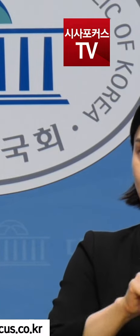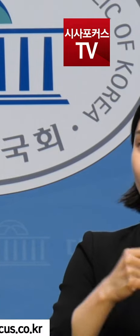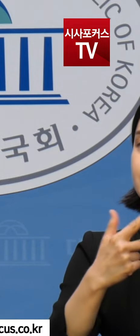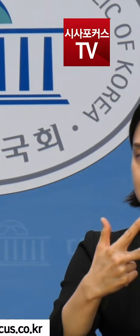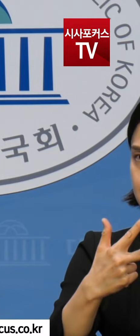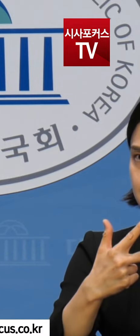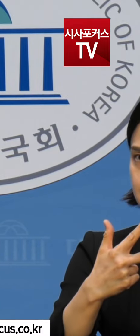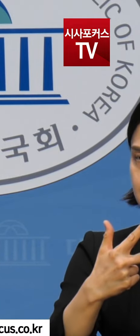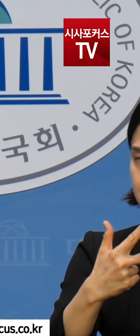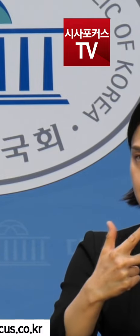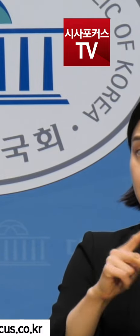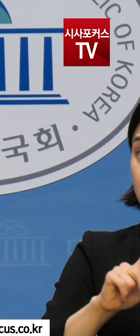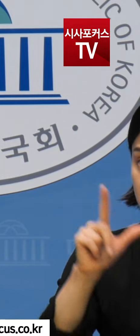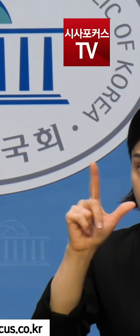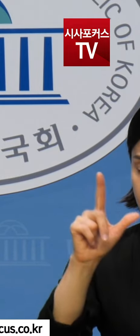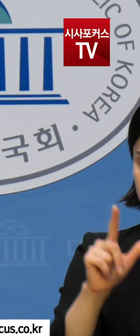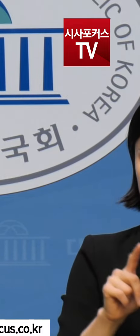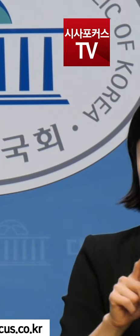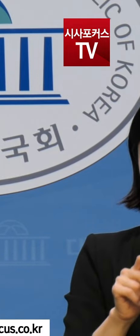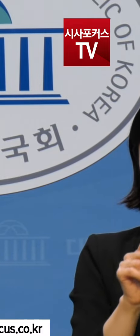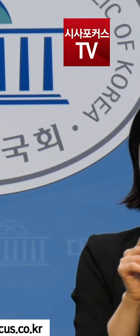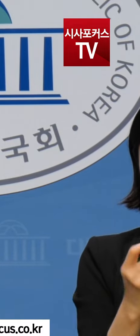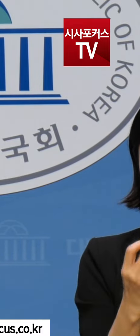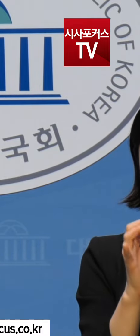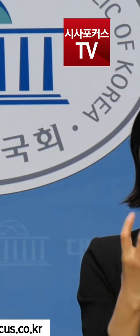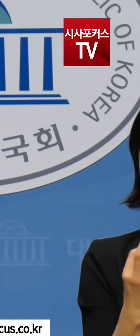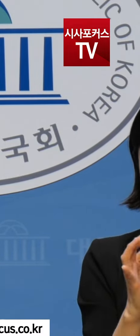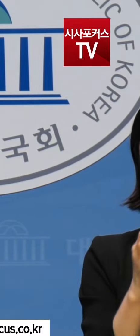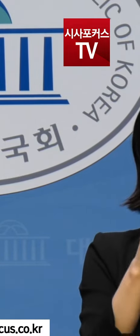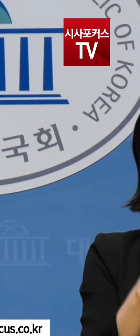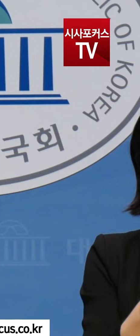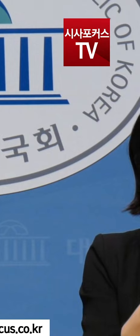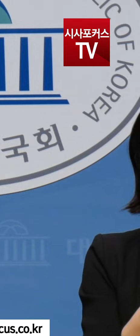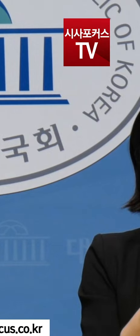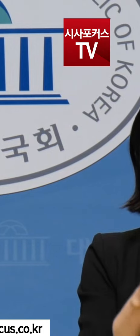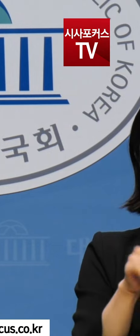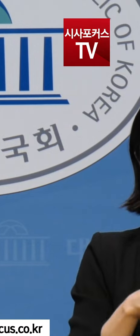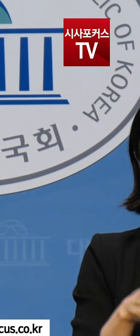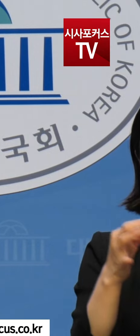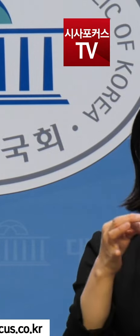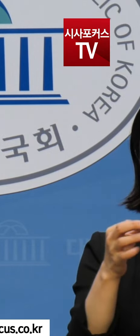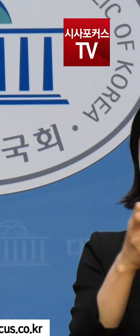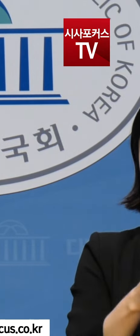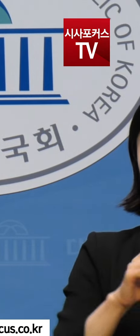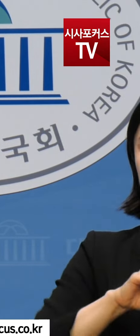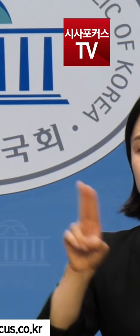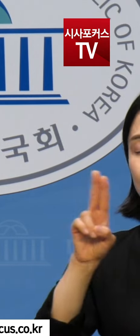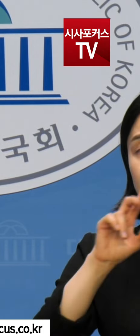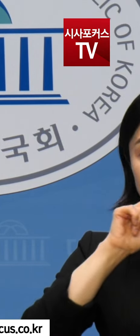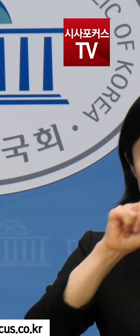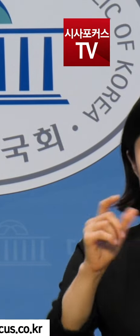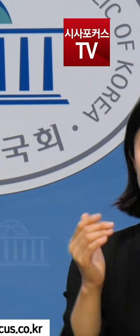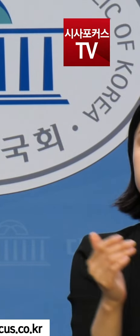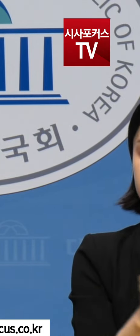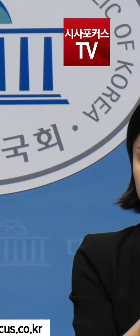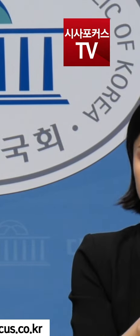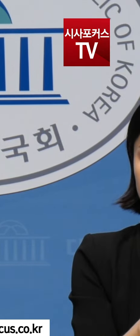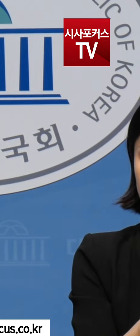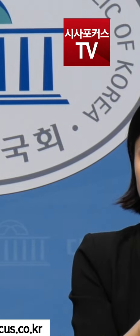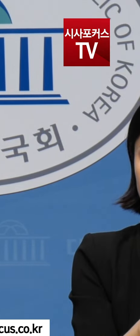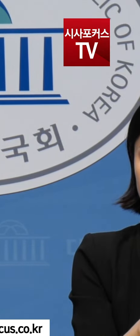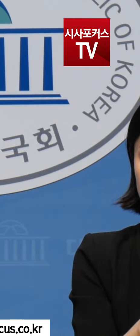전국 시행 철회를 선언했다. 이에 따라 라벨지는 사용처를 잃게 되어 조폐공사는 계약